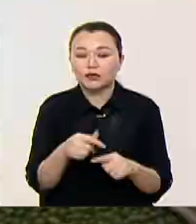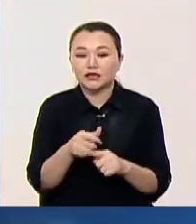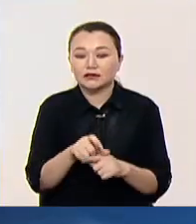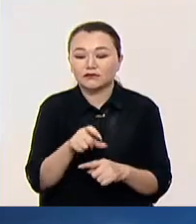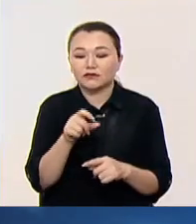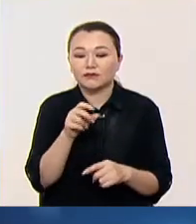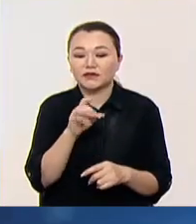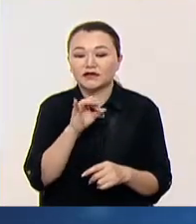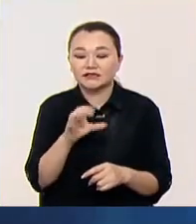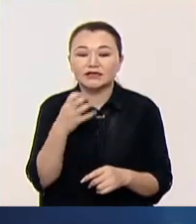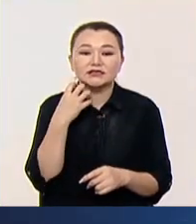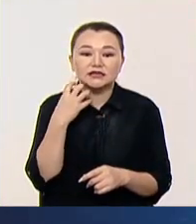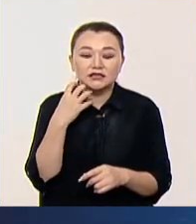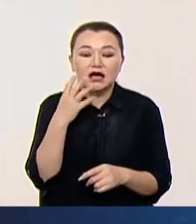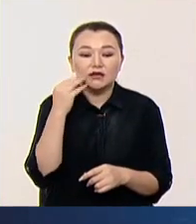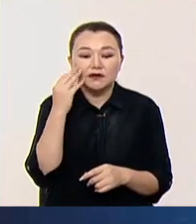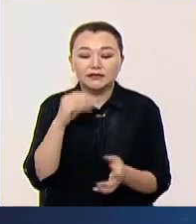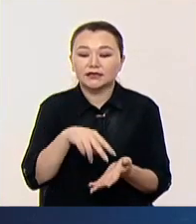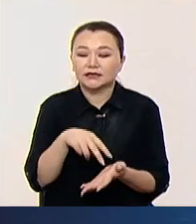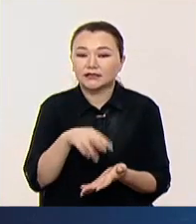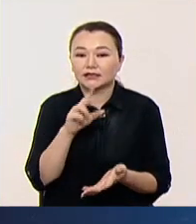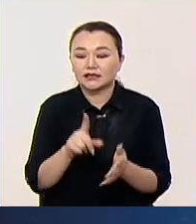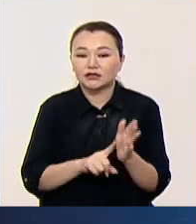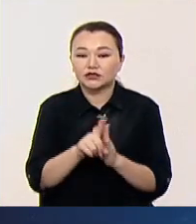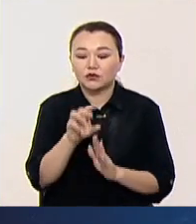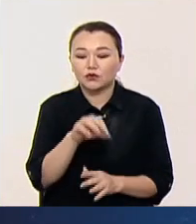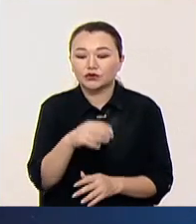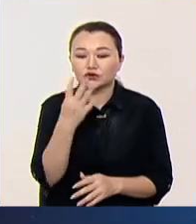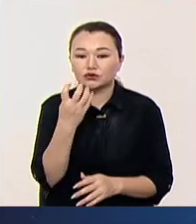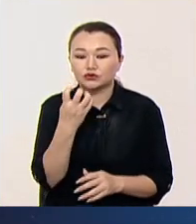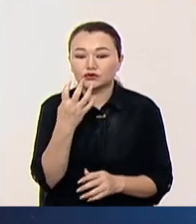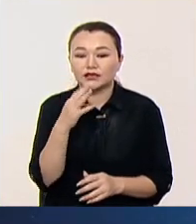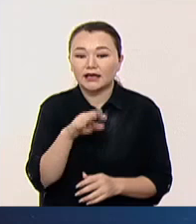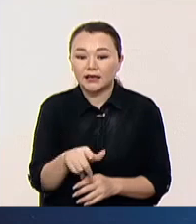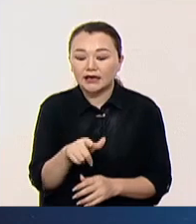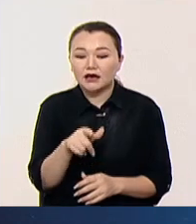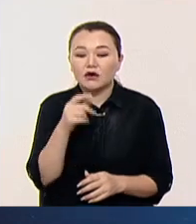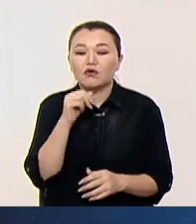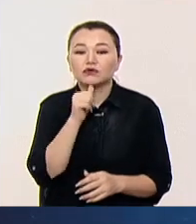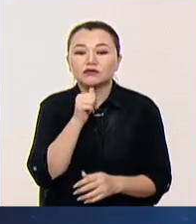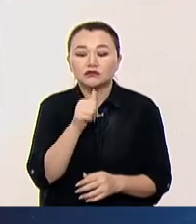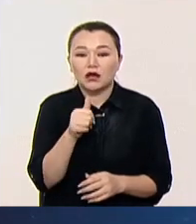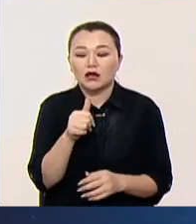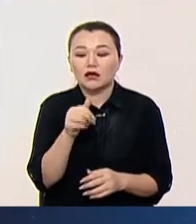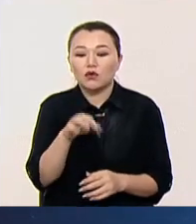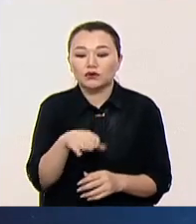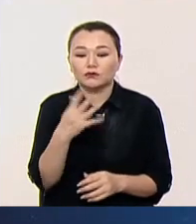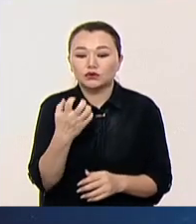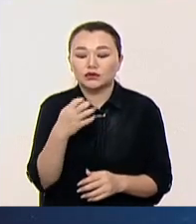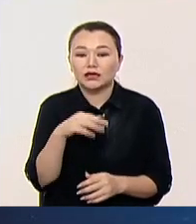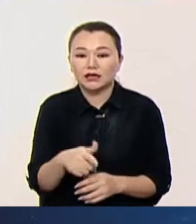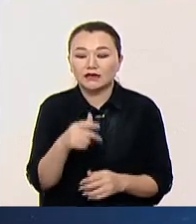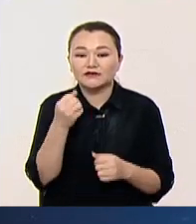продукта. В Кызылорде и Алматы цена за килограмм начинается от 400 тенге. В Кустанае практически от 500